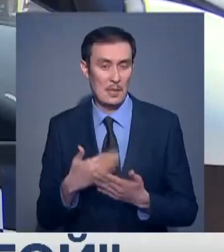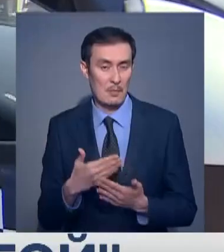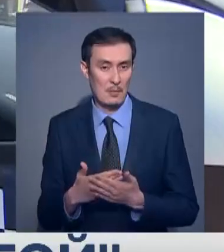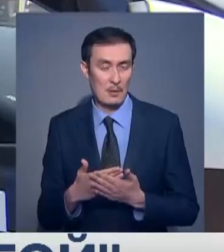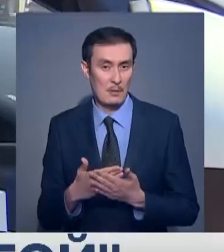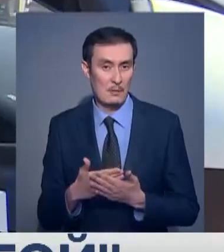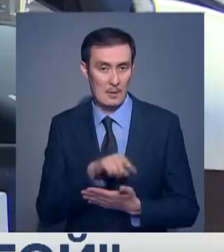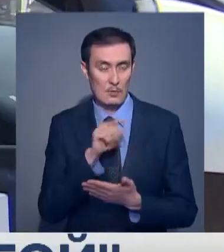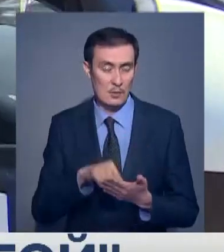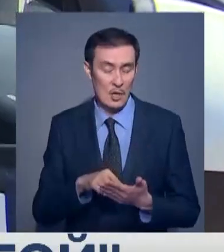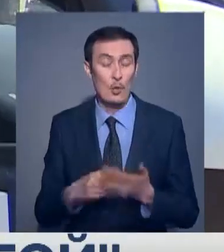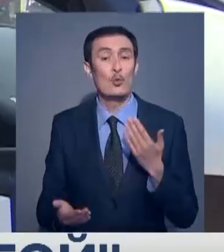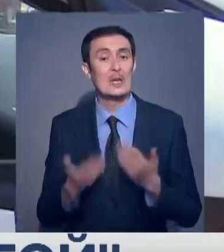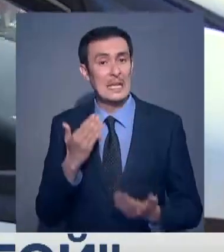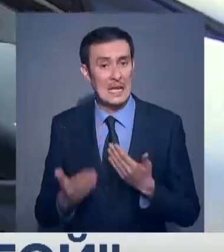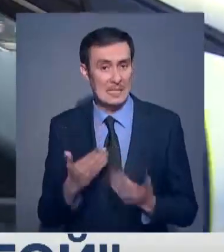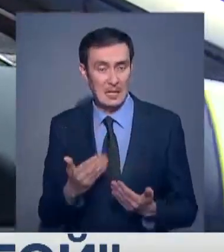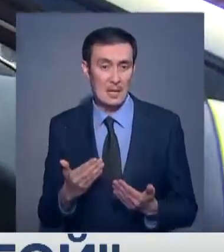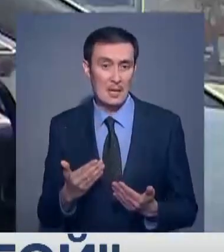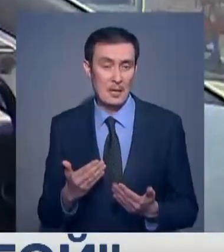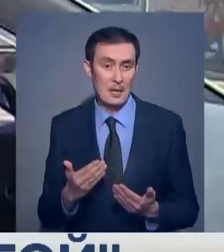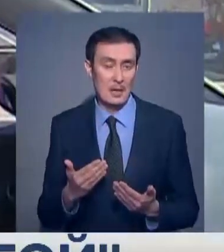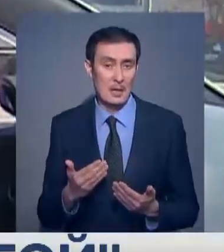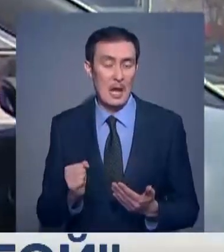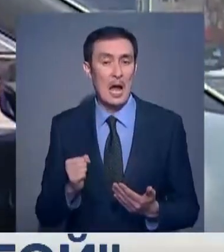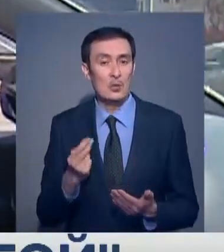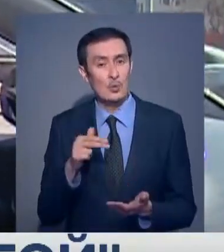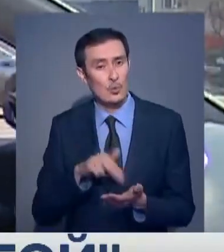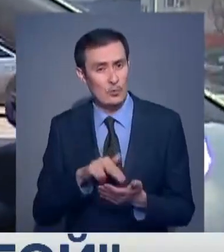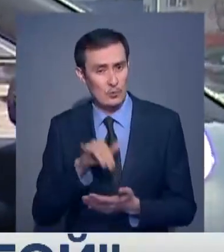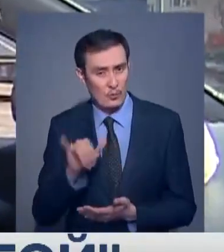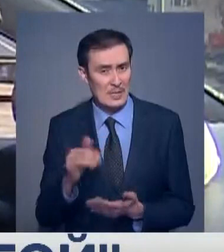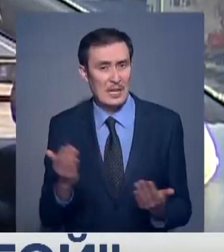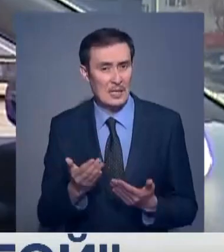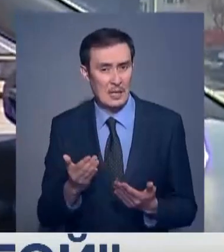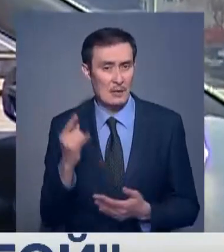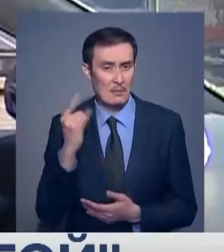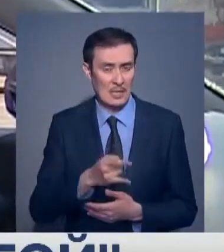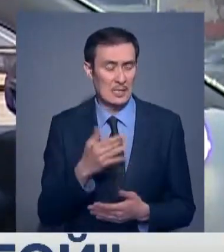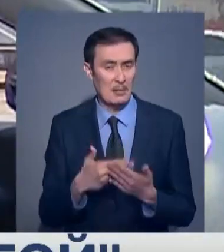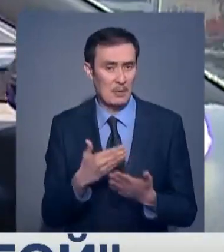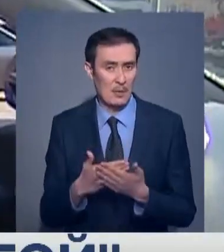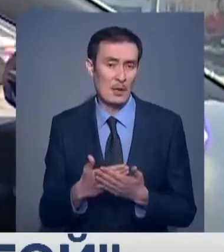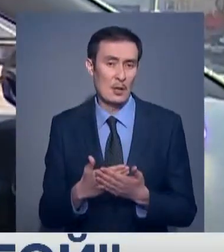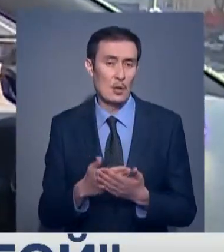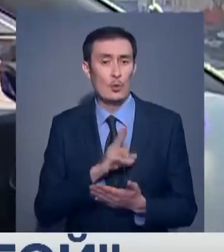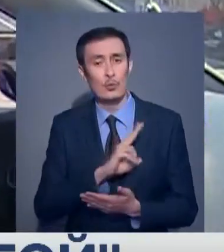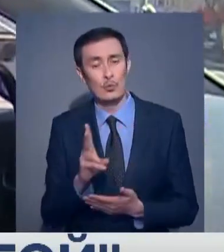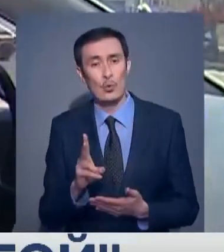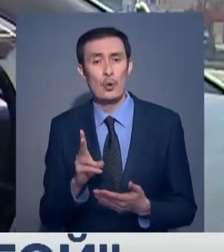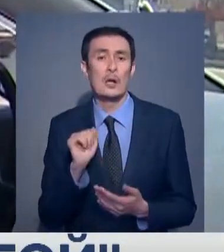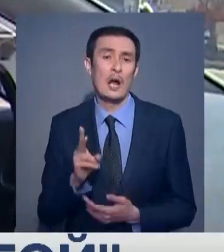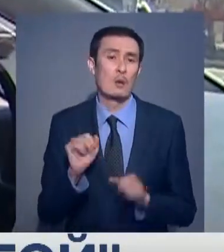принимаете? Ну, если под возможность же, как. А вот цены, скажите, у вас какие? Ну, кто как